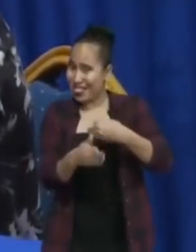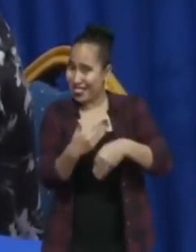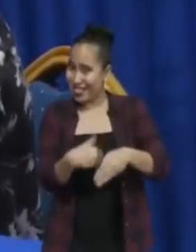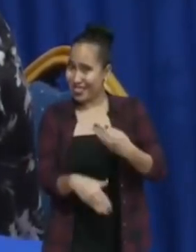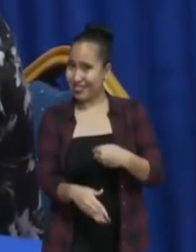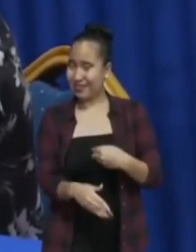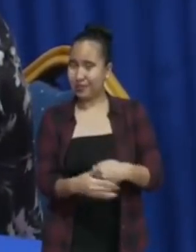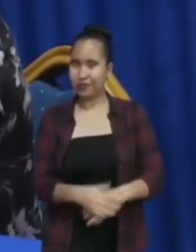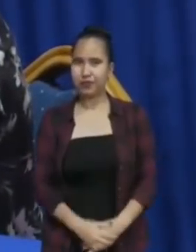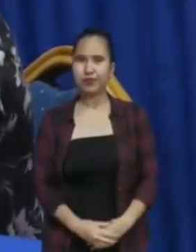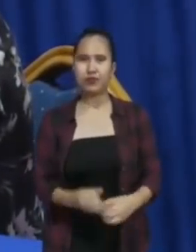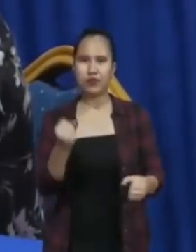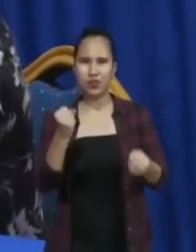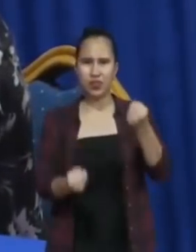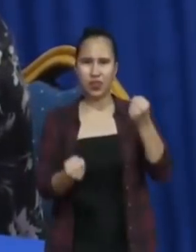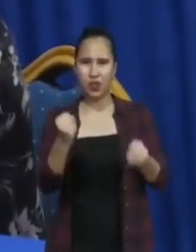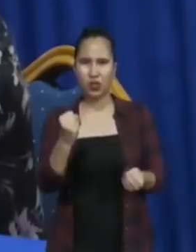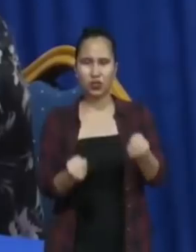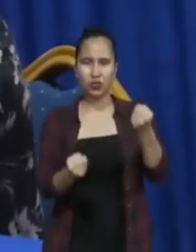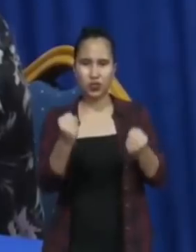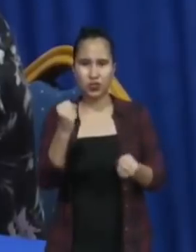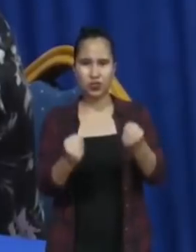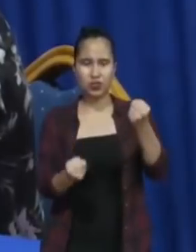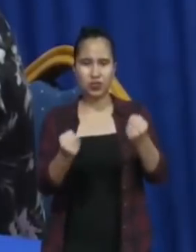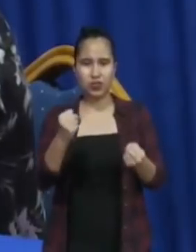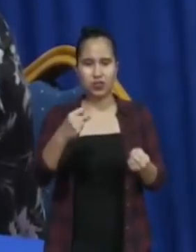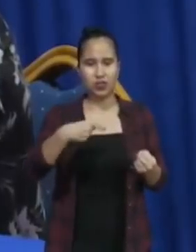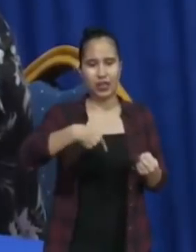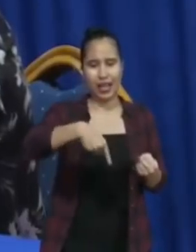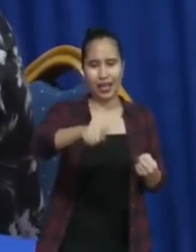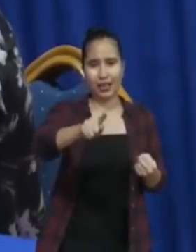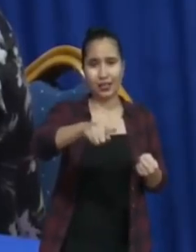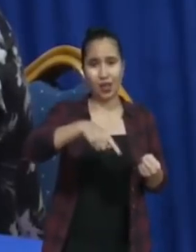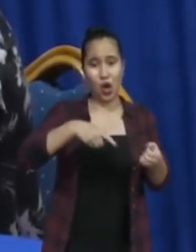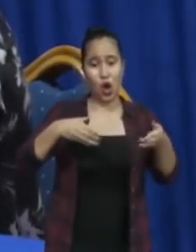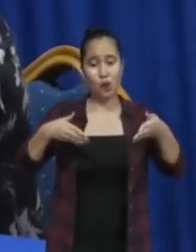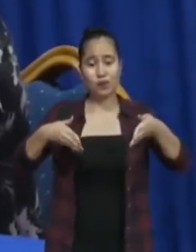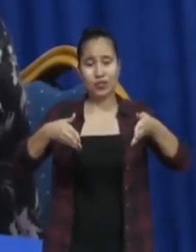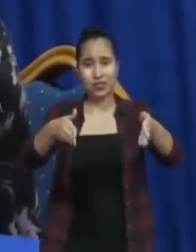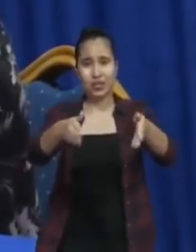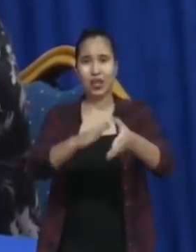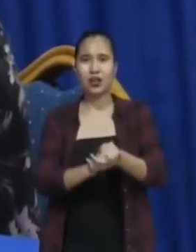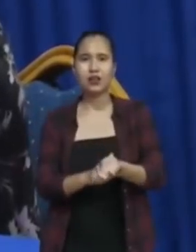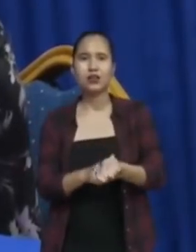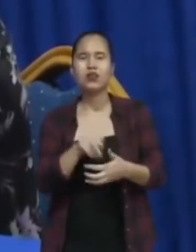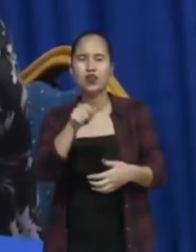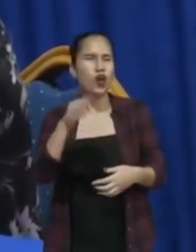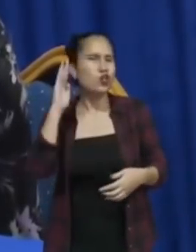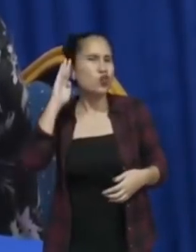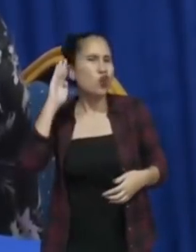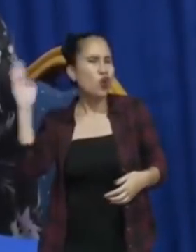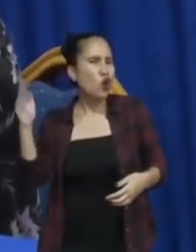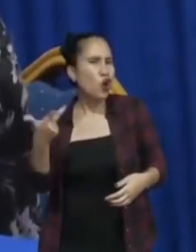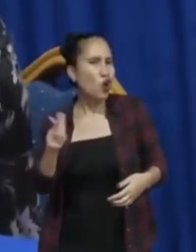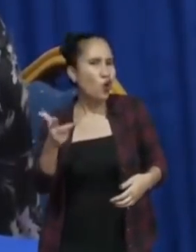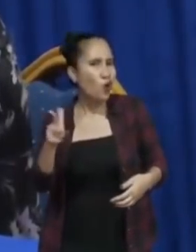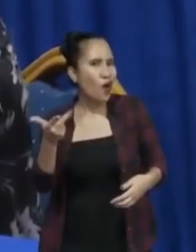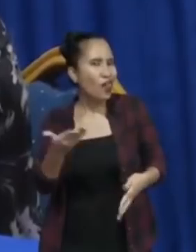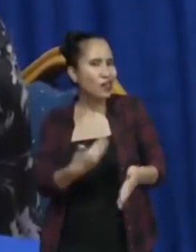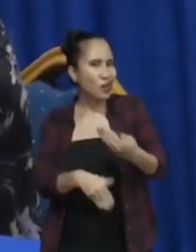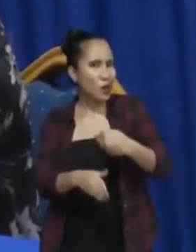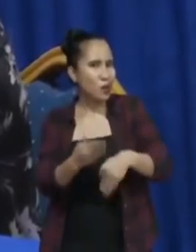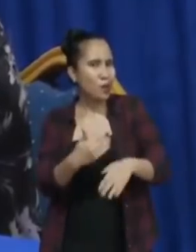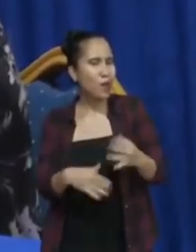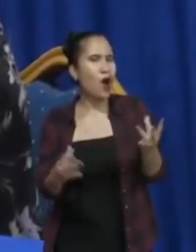Auto's rijden op straat, transport. U gaat horen volgens welk model we ons op de